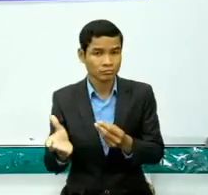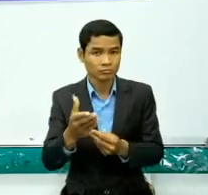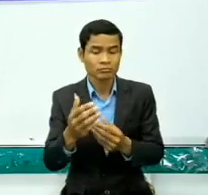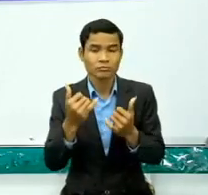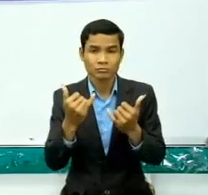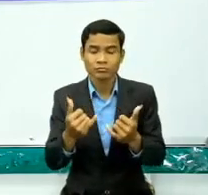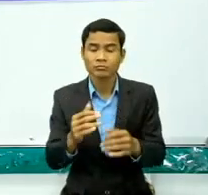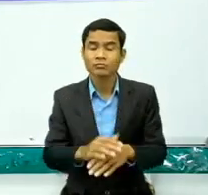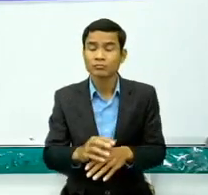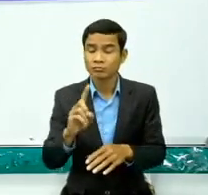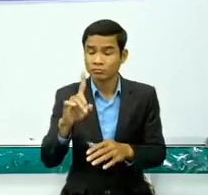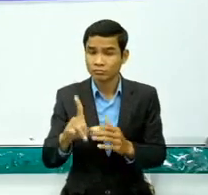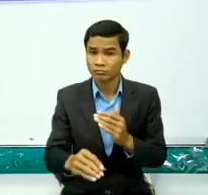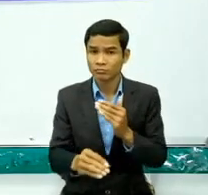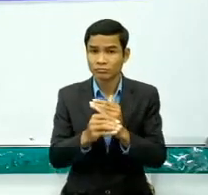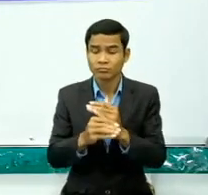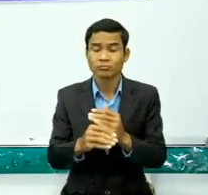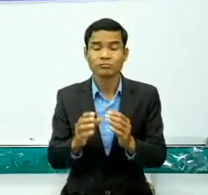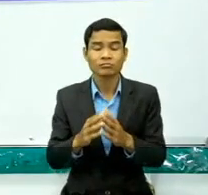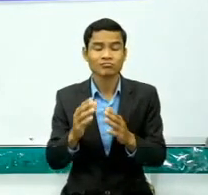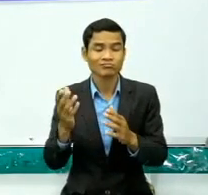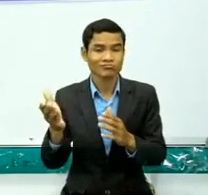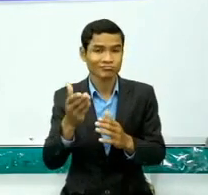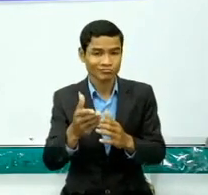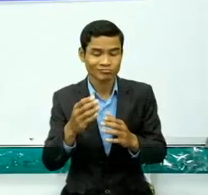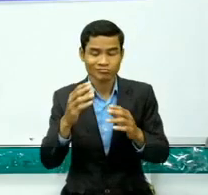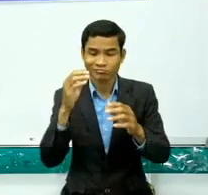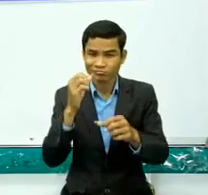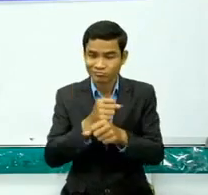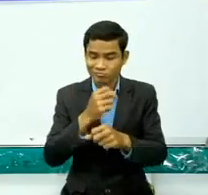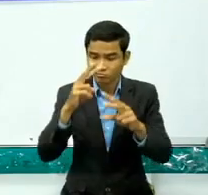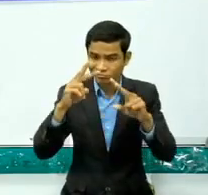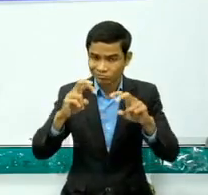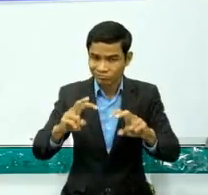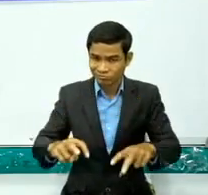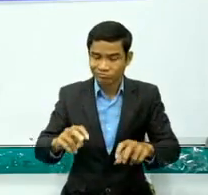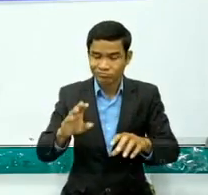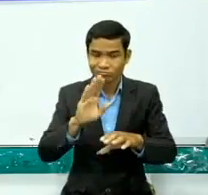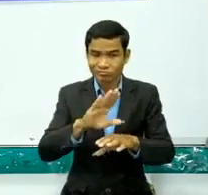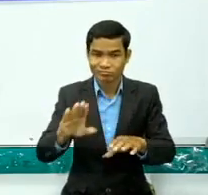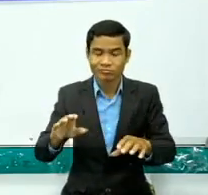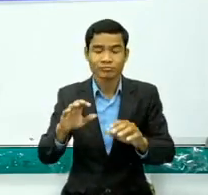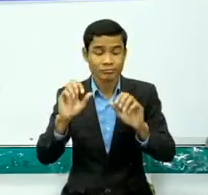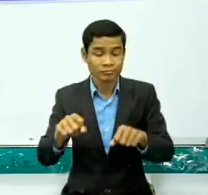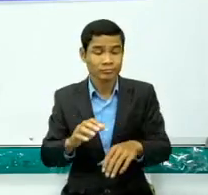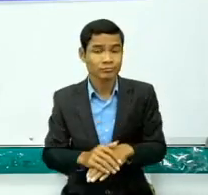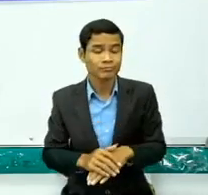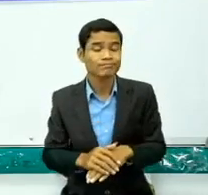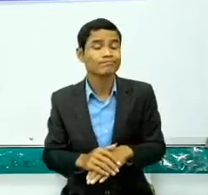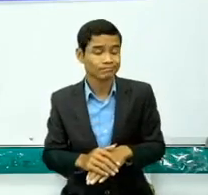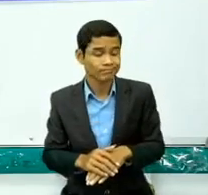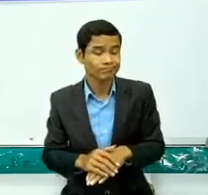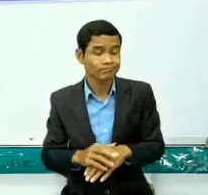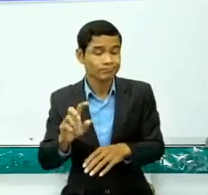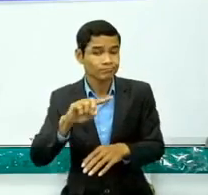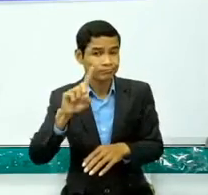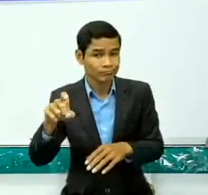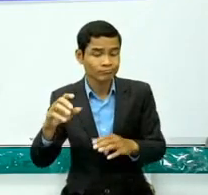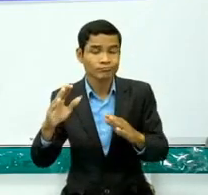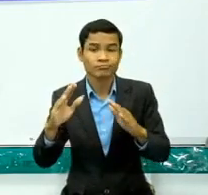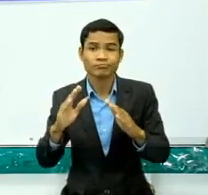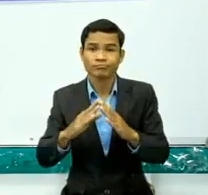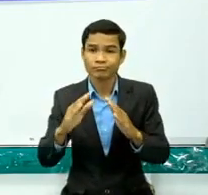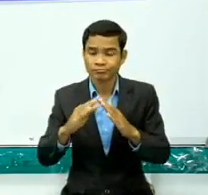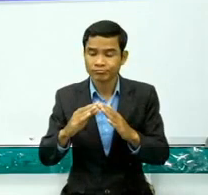កូនចាគឺស្រាវជ្រាវកិច្ចការស្រាវជ្រាវរបស់កូនគឺកូនកូនអាចទៅផ្ទះគឺរកឈ្មោះអ្នក